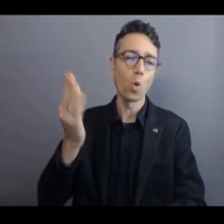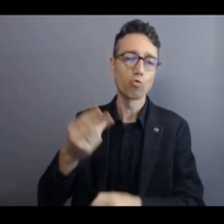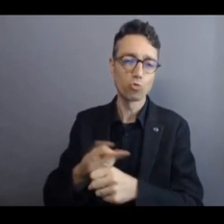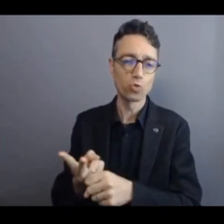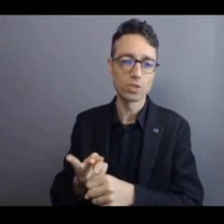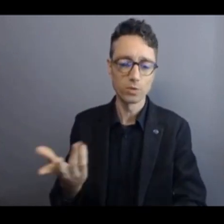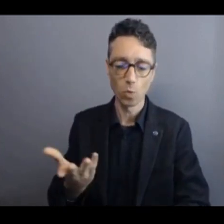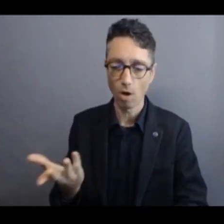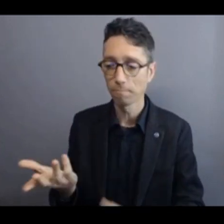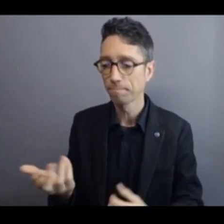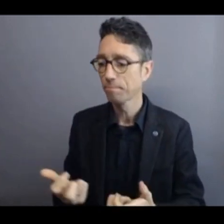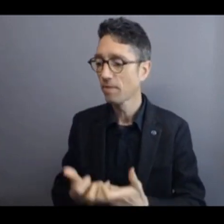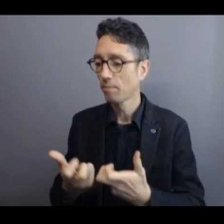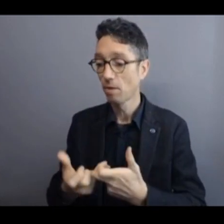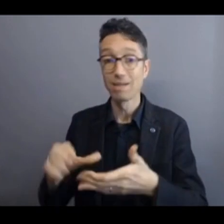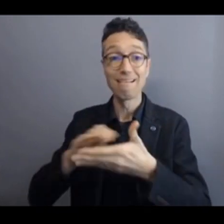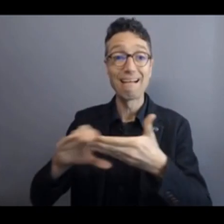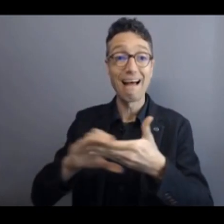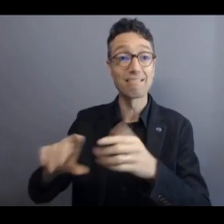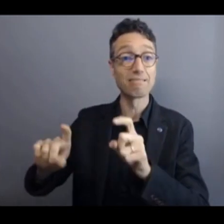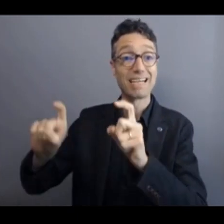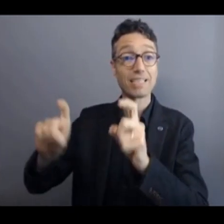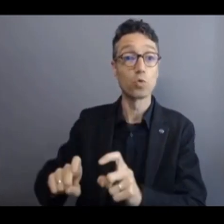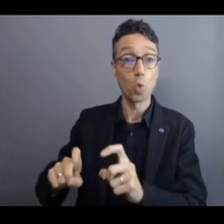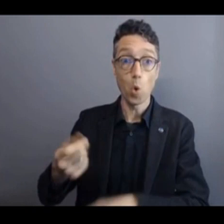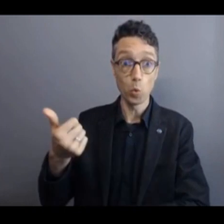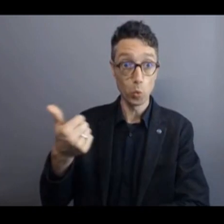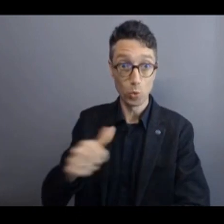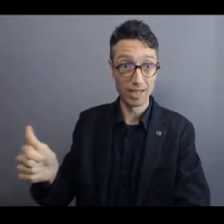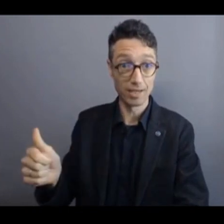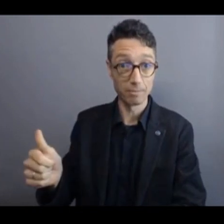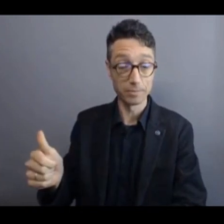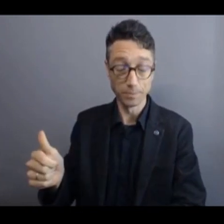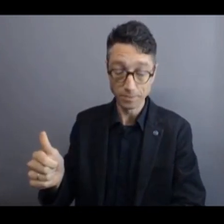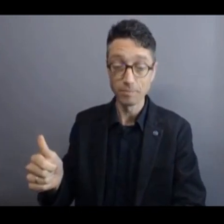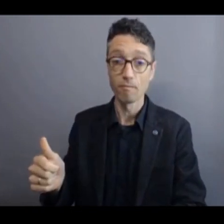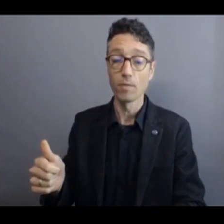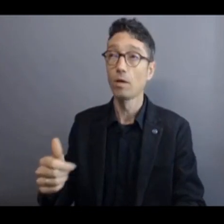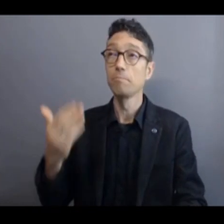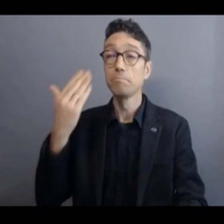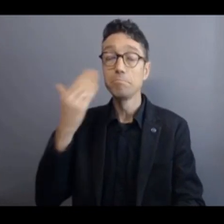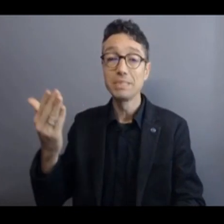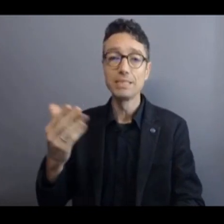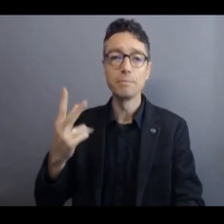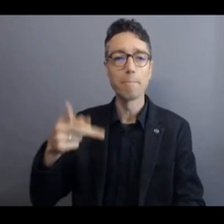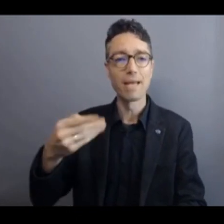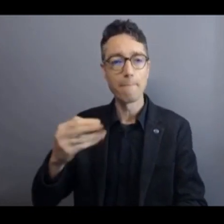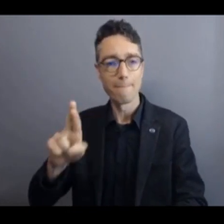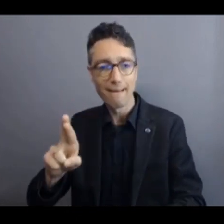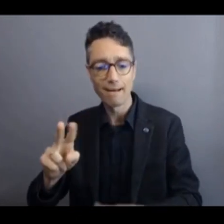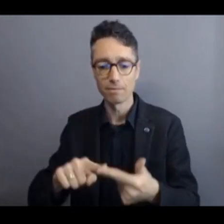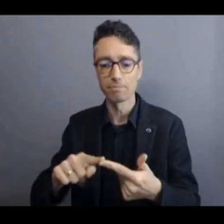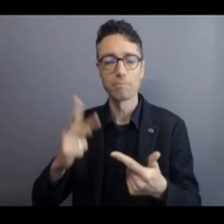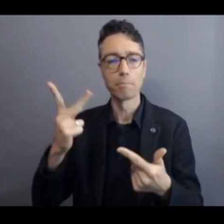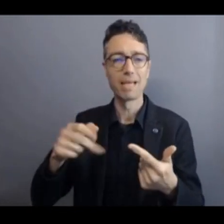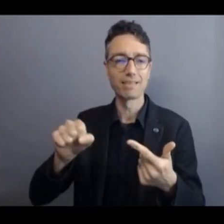carte de réduction unique pour des voyageurs PMR, PSH, les seniors, pour